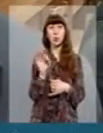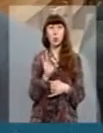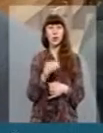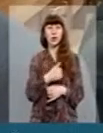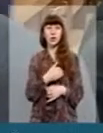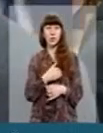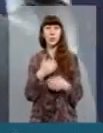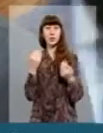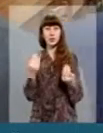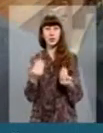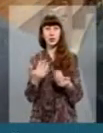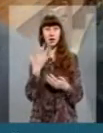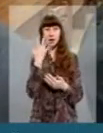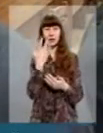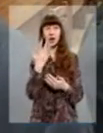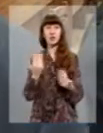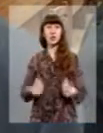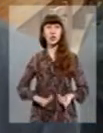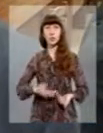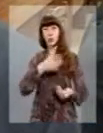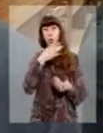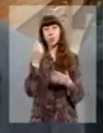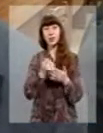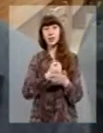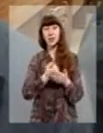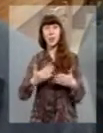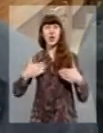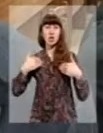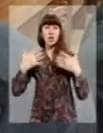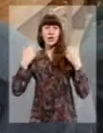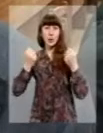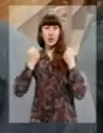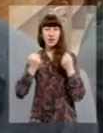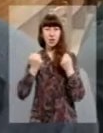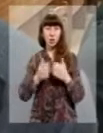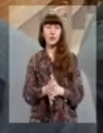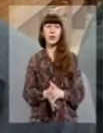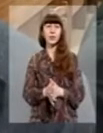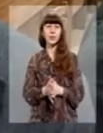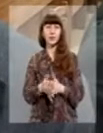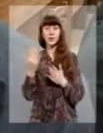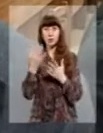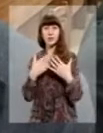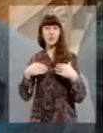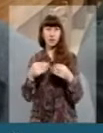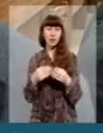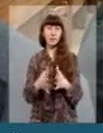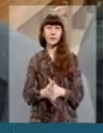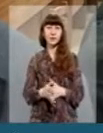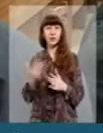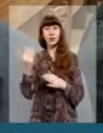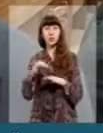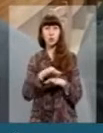сейчас, когда в жизни многое достигнуто, пожелать ему крепкого здоровья, его семье, вот,